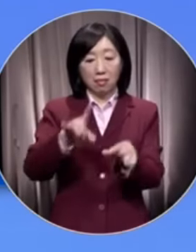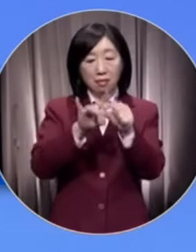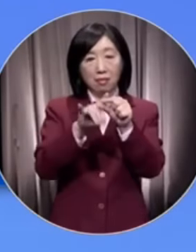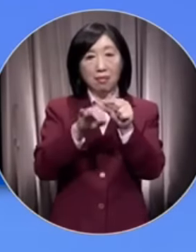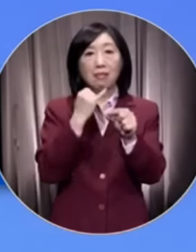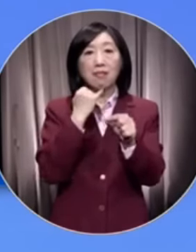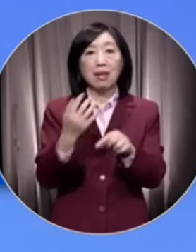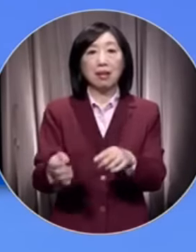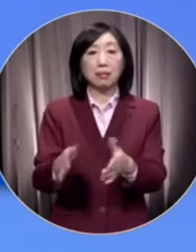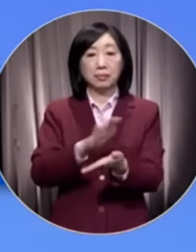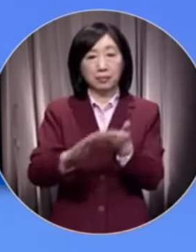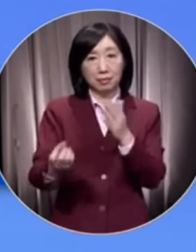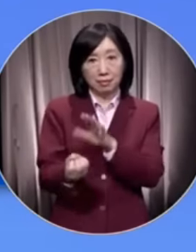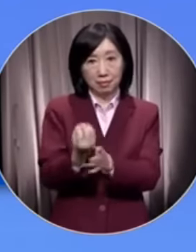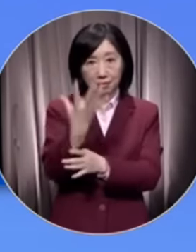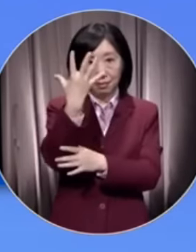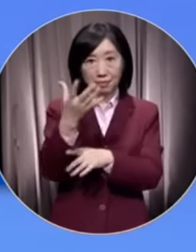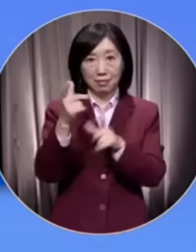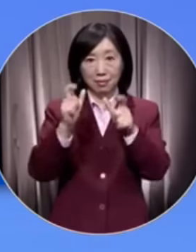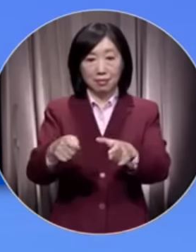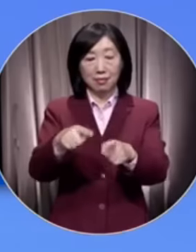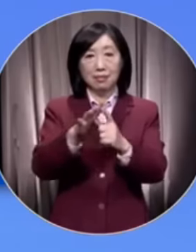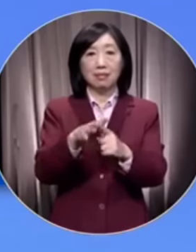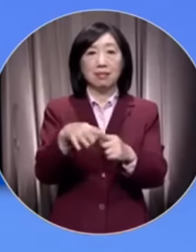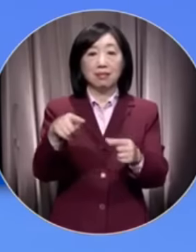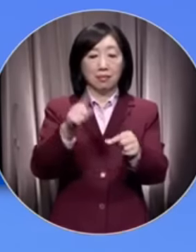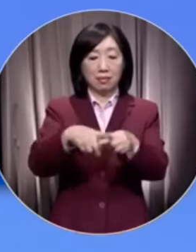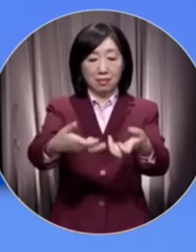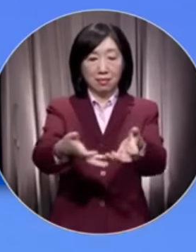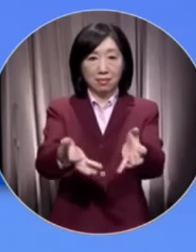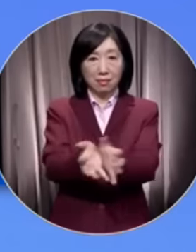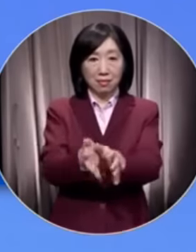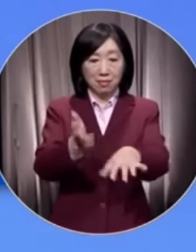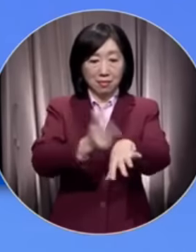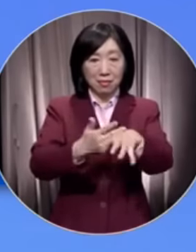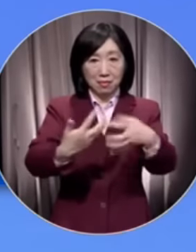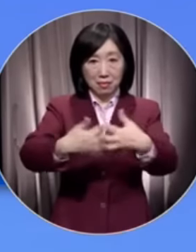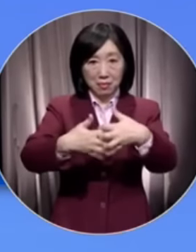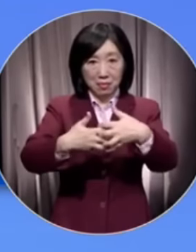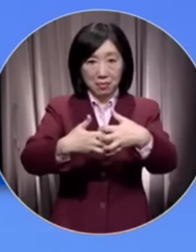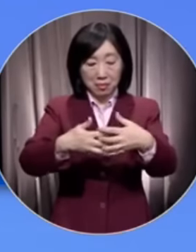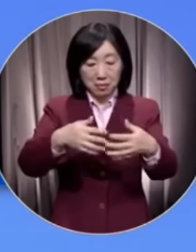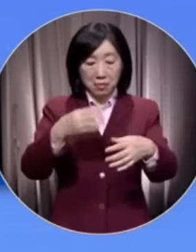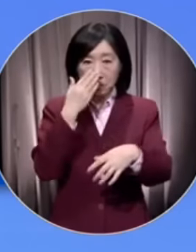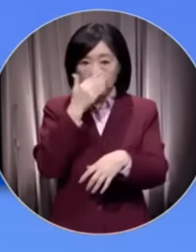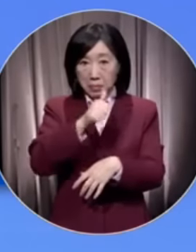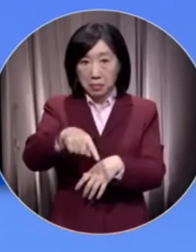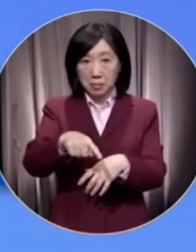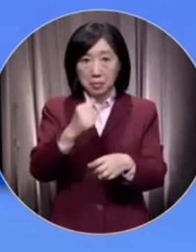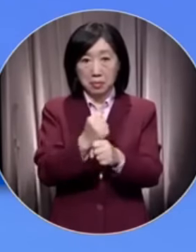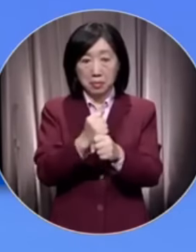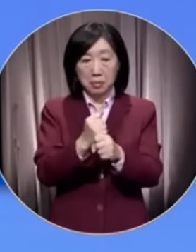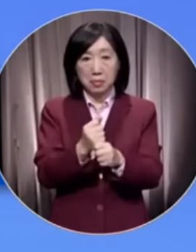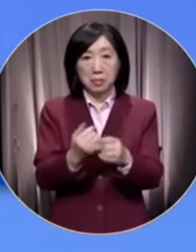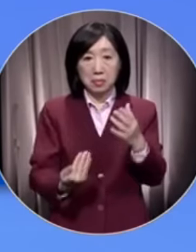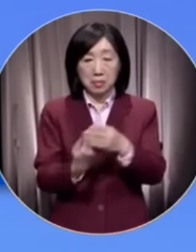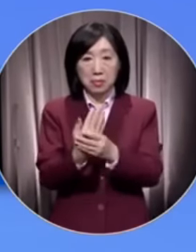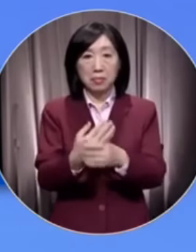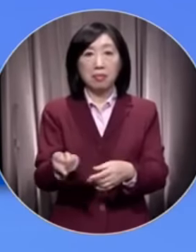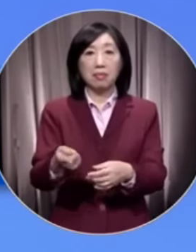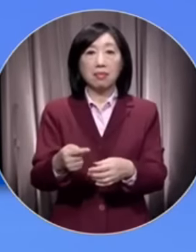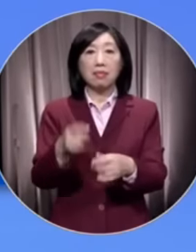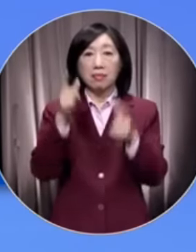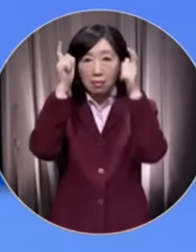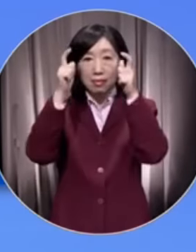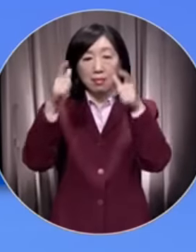场，成立中部自贸区，着重发展精密的这些机械传统的产业。高雄港结合小港